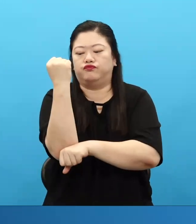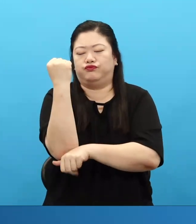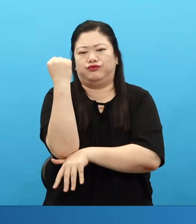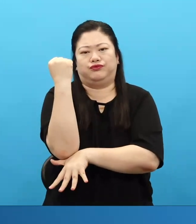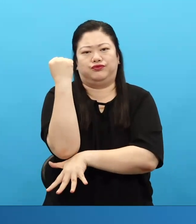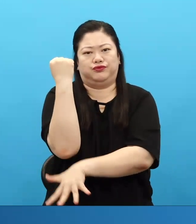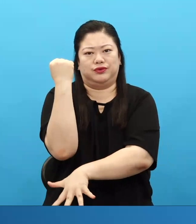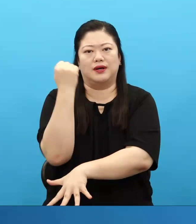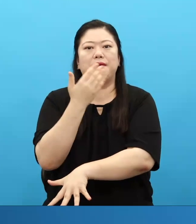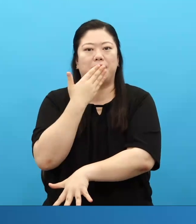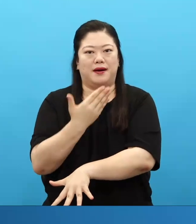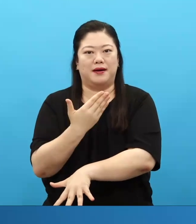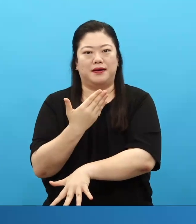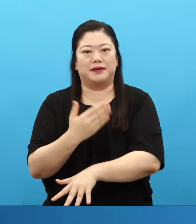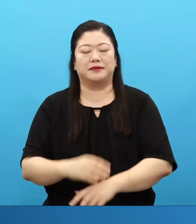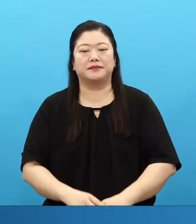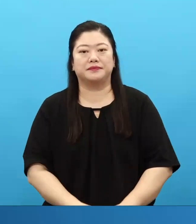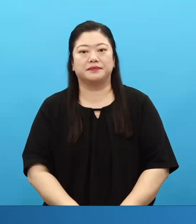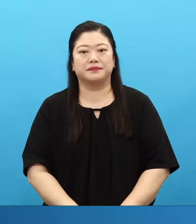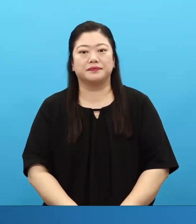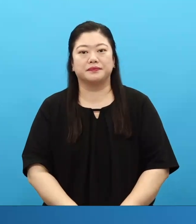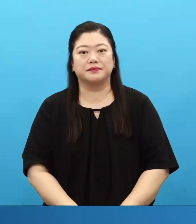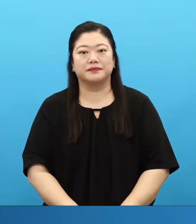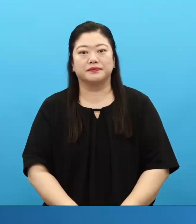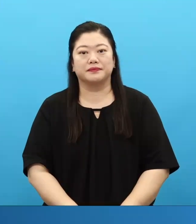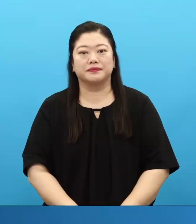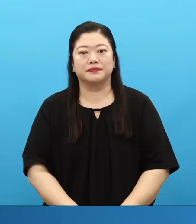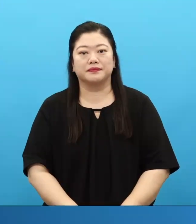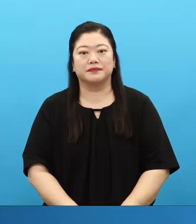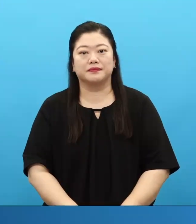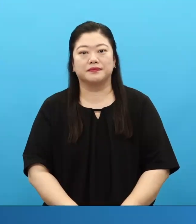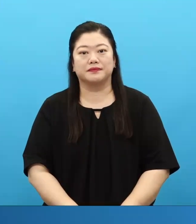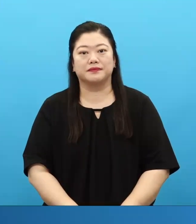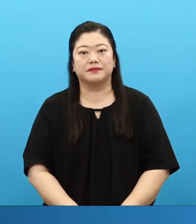business people, even now, you should be beginning this. 드디어